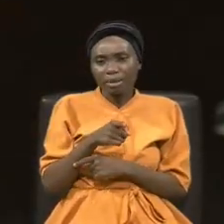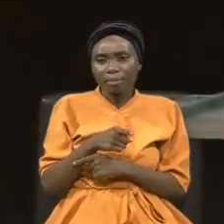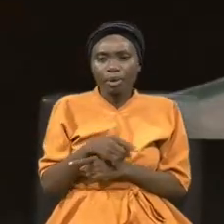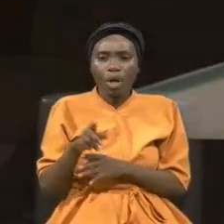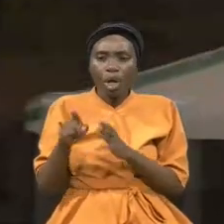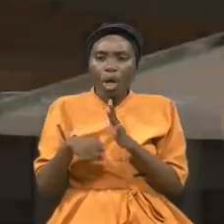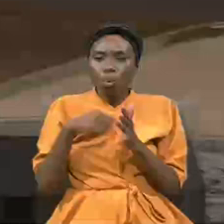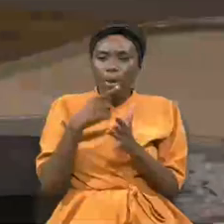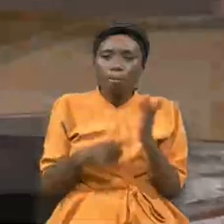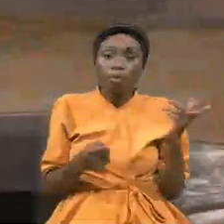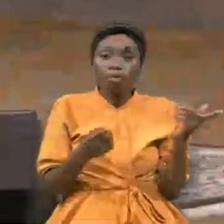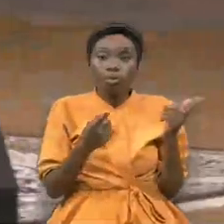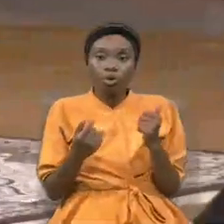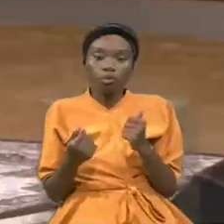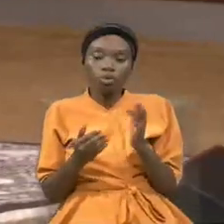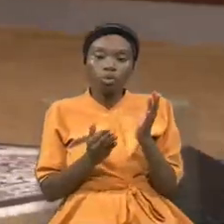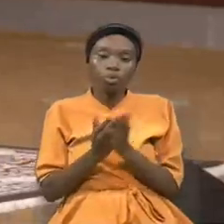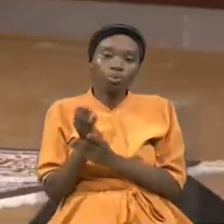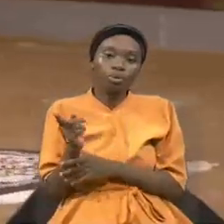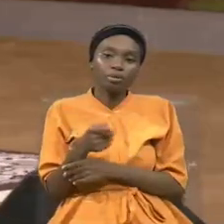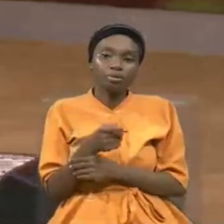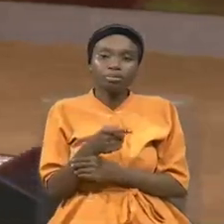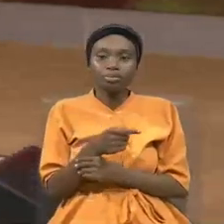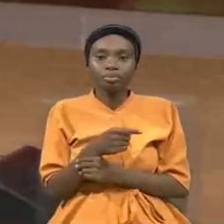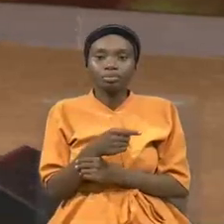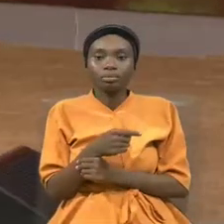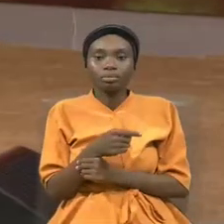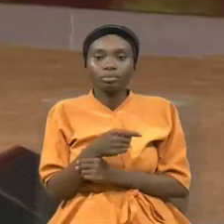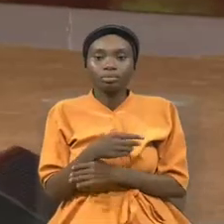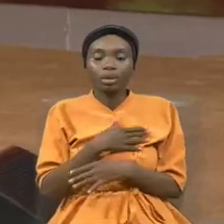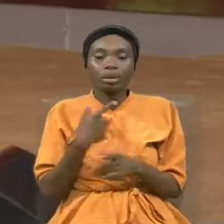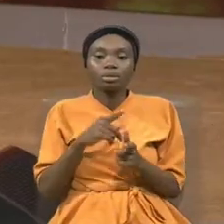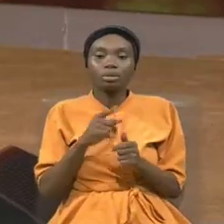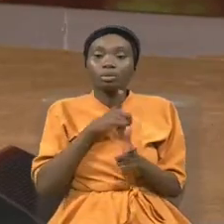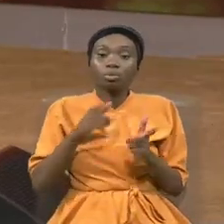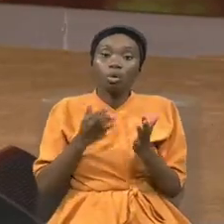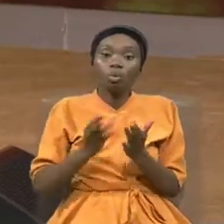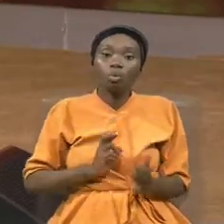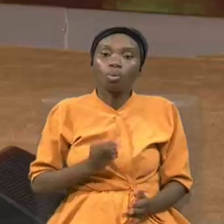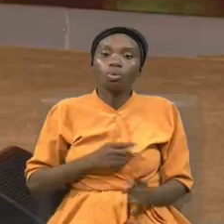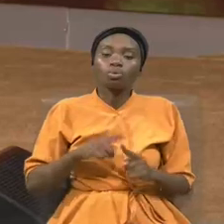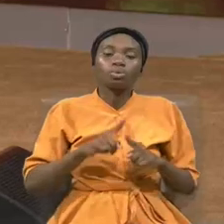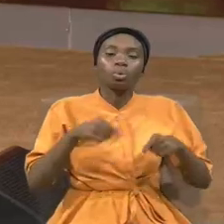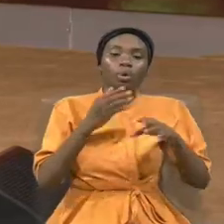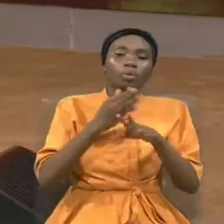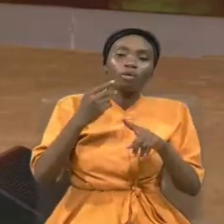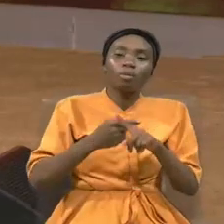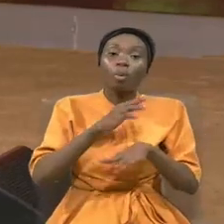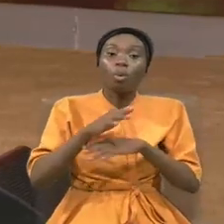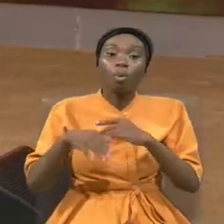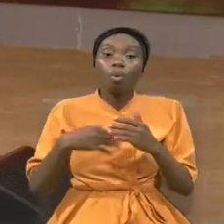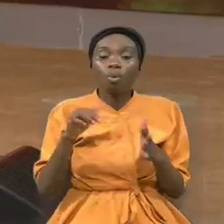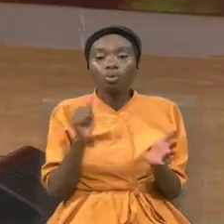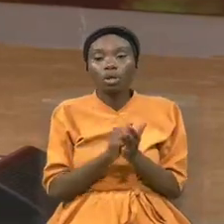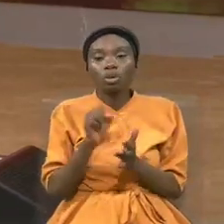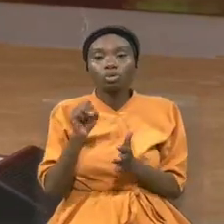minimisent Christ à cause d'eux. Parce que l'outrage vient par eux. Le Seigneur L'opprobre vient par eux. Le Seigneur veut qu'on